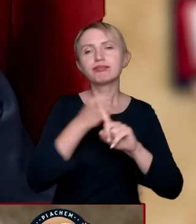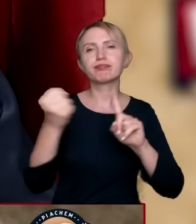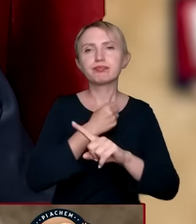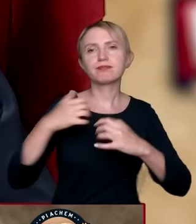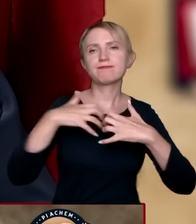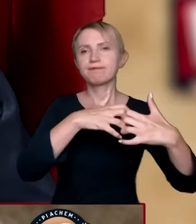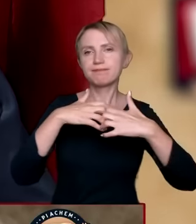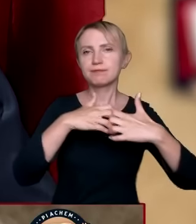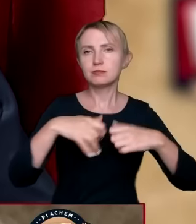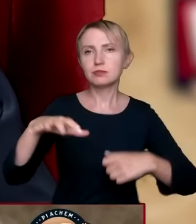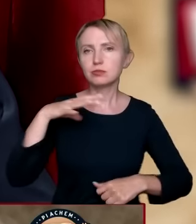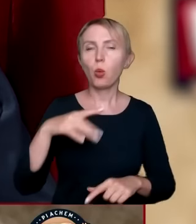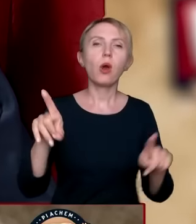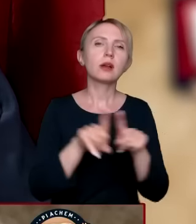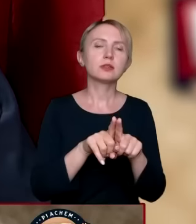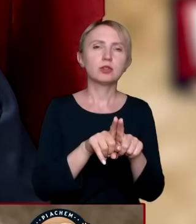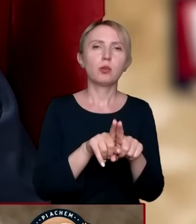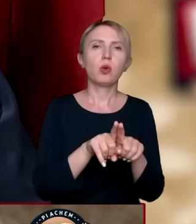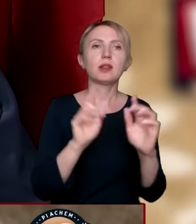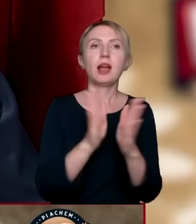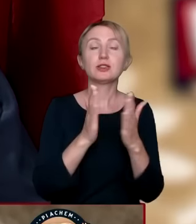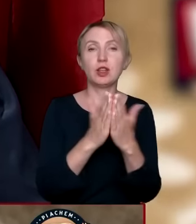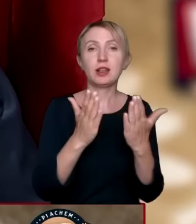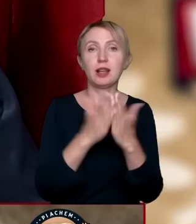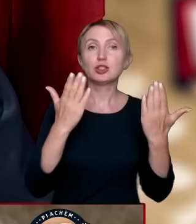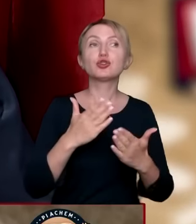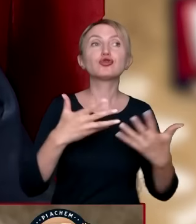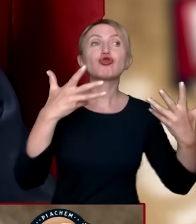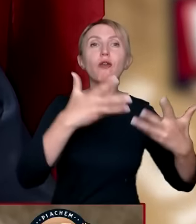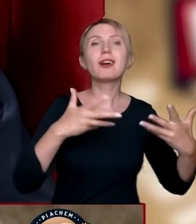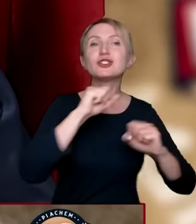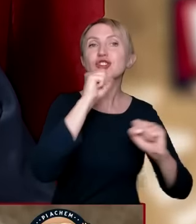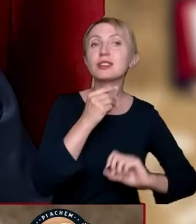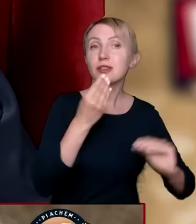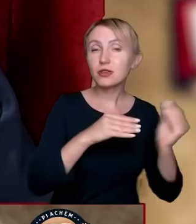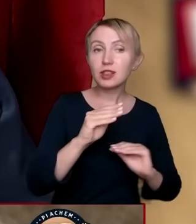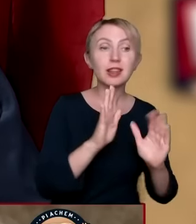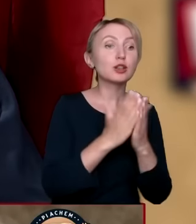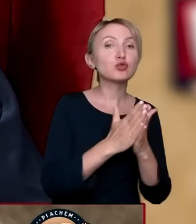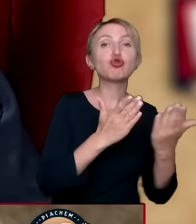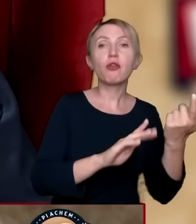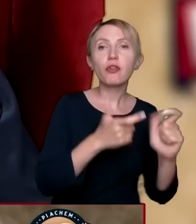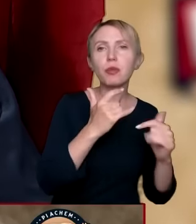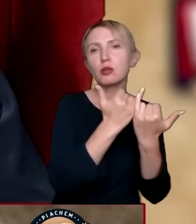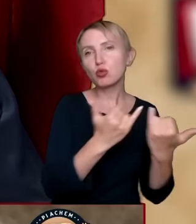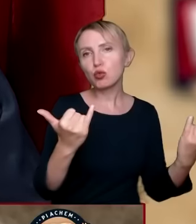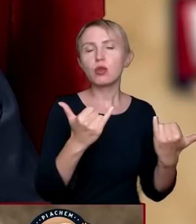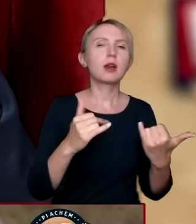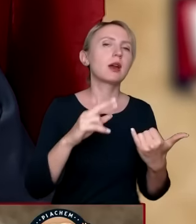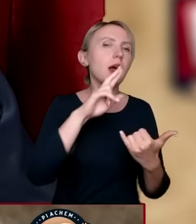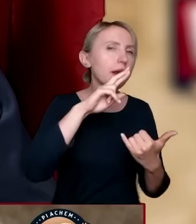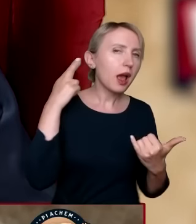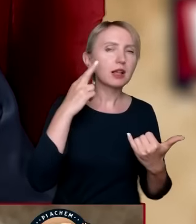było też tak, że była taka brunatna księga stowarzyszenia Nigdy Więcej. I w tej brunatnej księdze wypadków różnych tam rasistowskich,